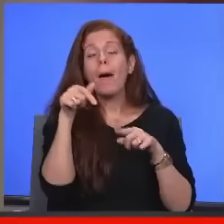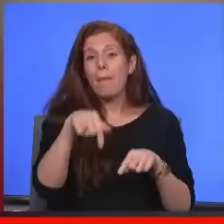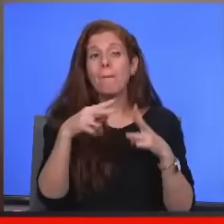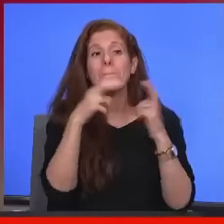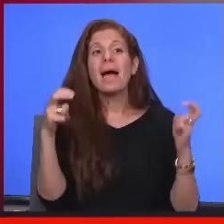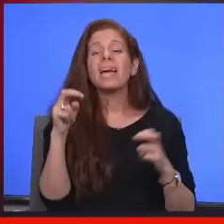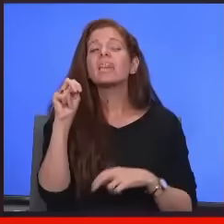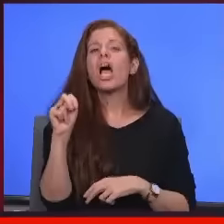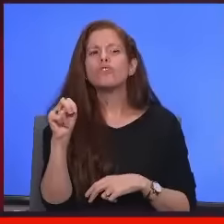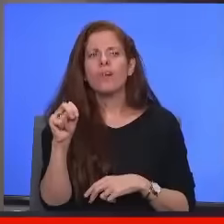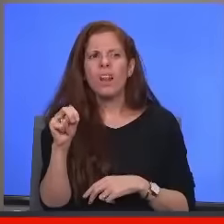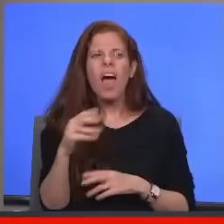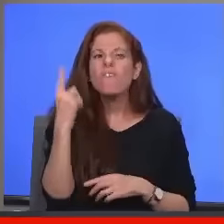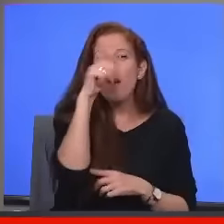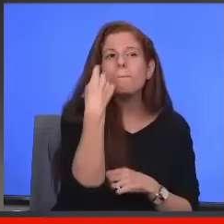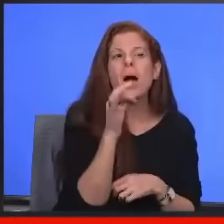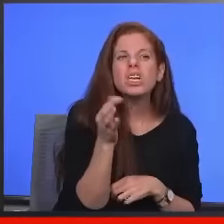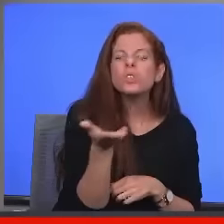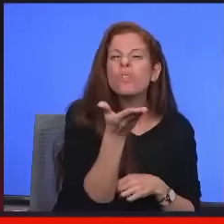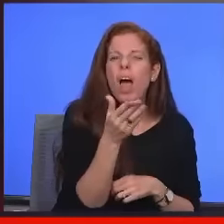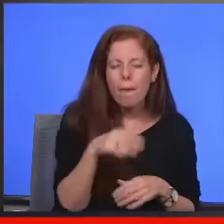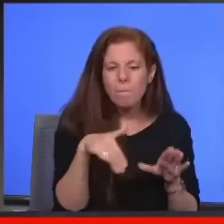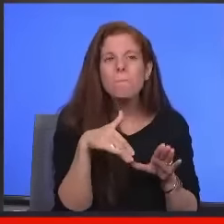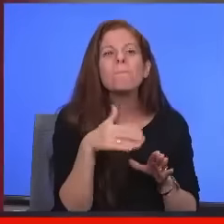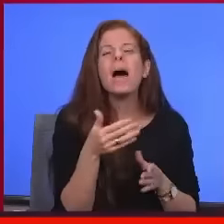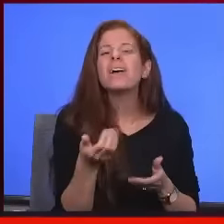שבטנסי. Where's your face, you fucking coward?